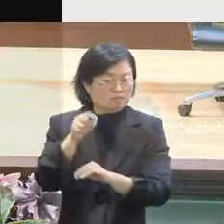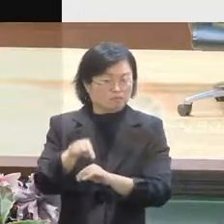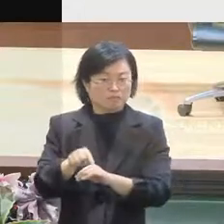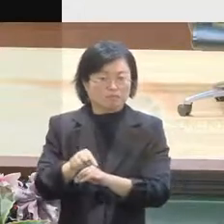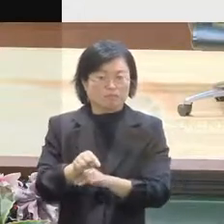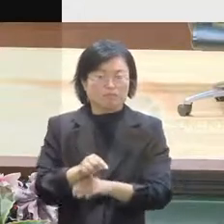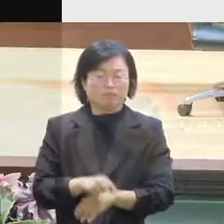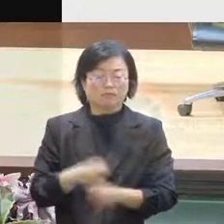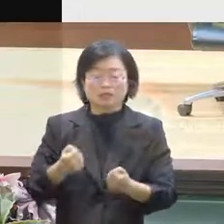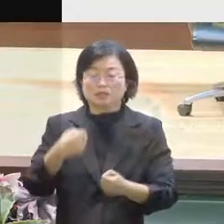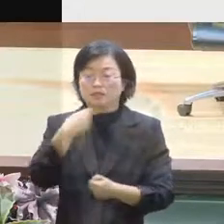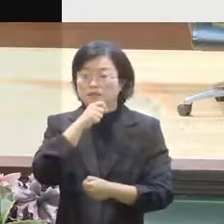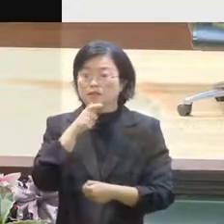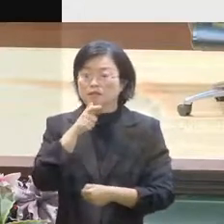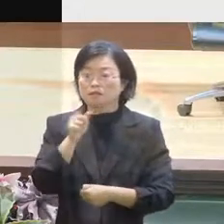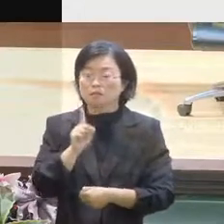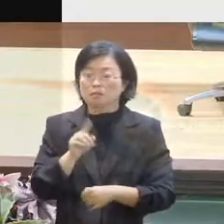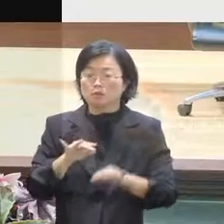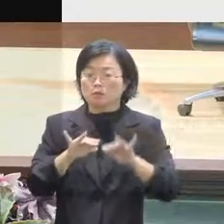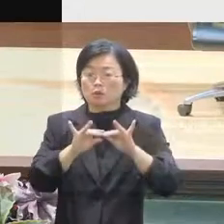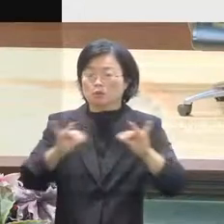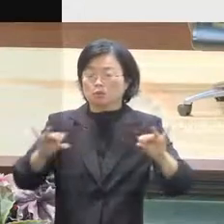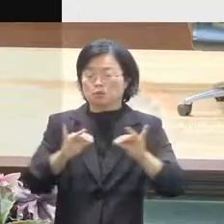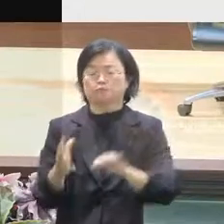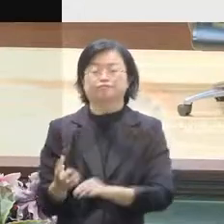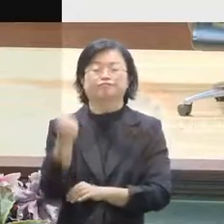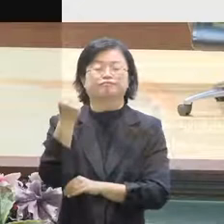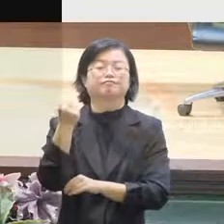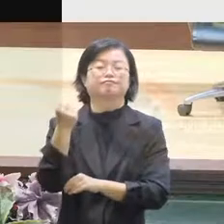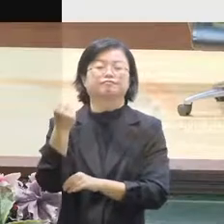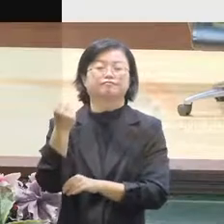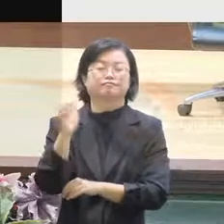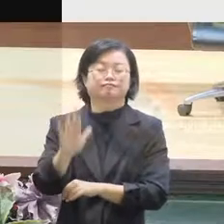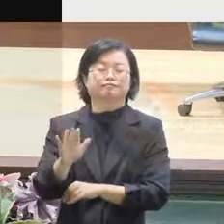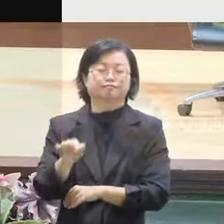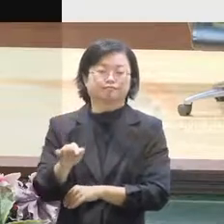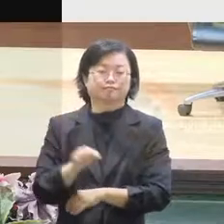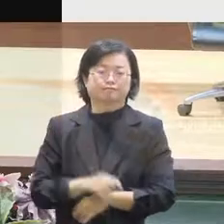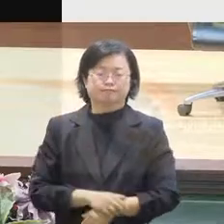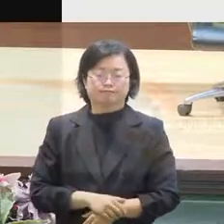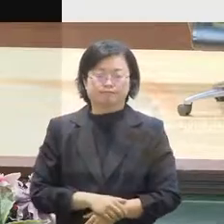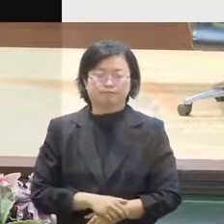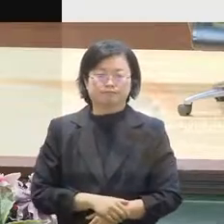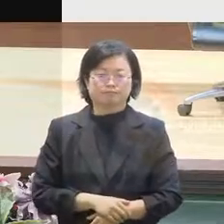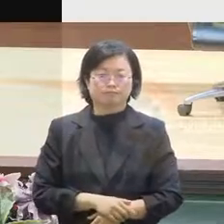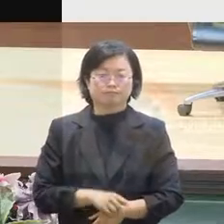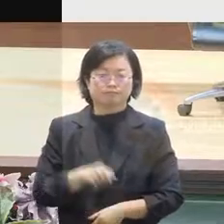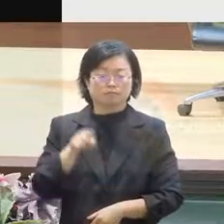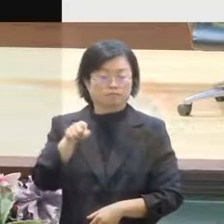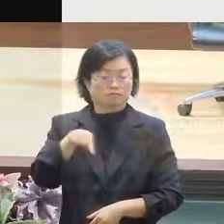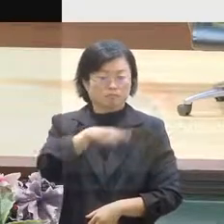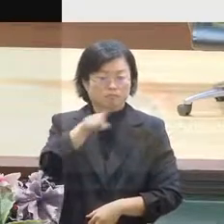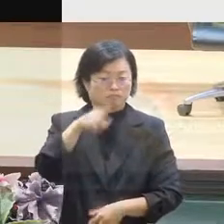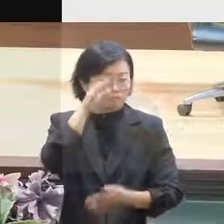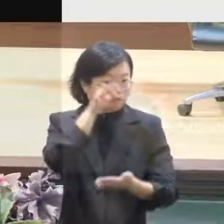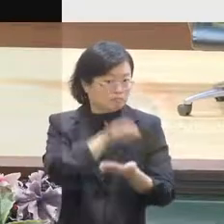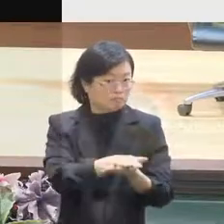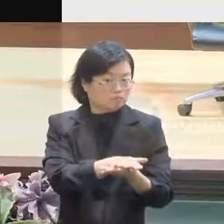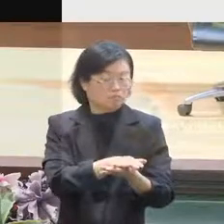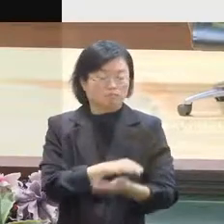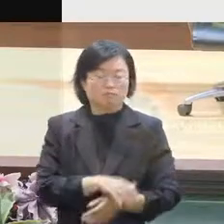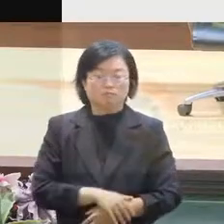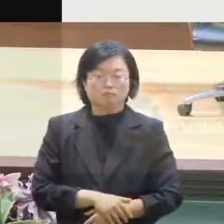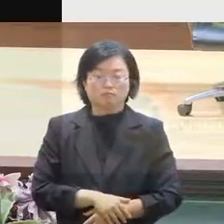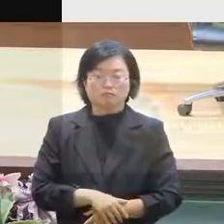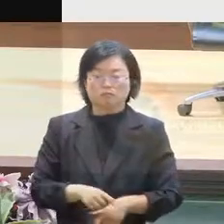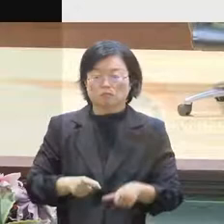在台湾应该叫做土地所有权。那么其实这一块呢，大家可以看到呢，就是它的开